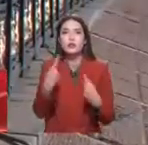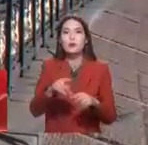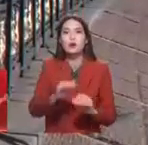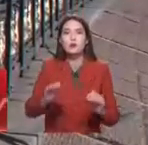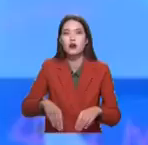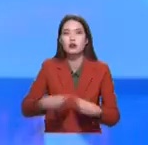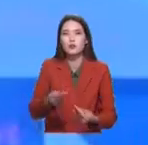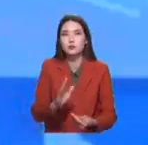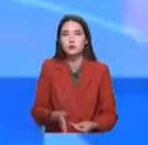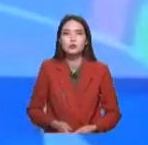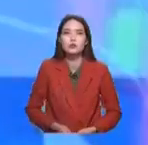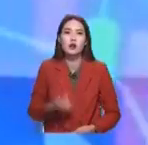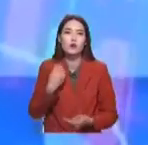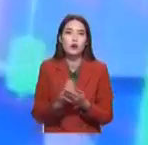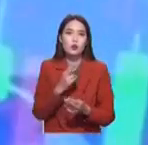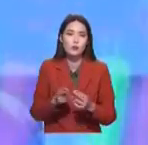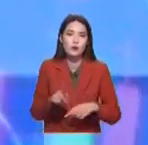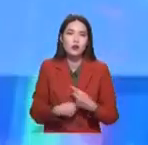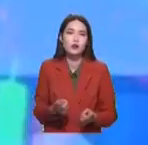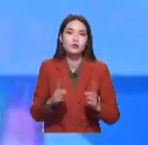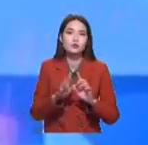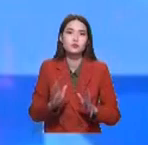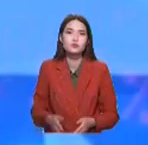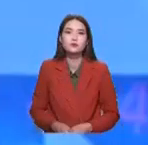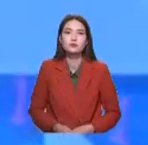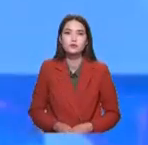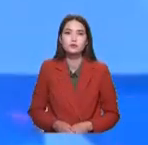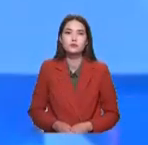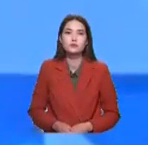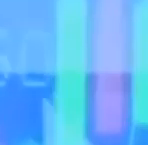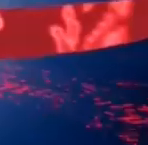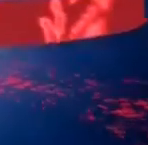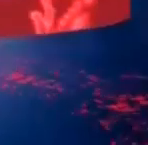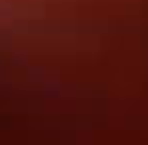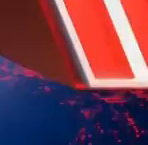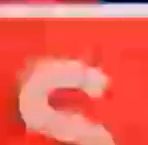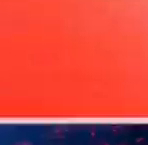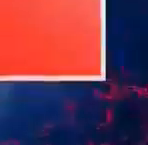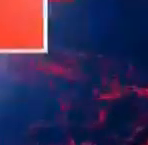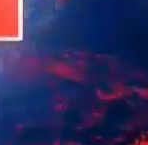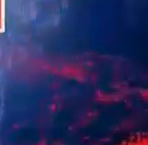балаларына бөлінеді. Мендегі бар ақпарат осы. Келесі кездескенше аман сау болыңыздар.